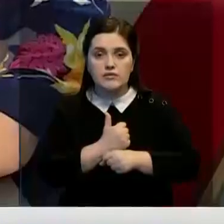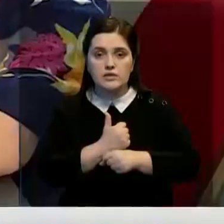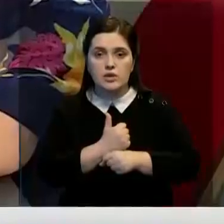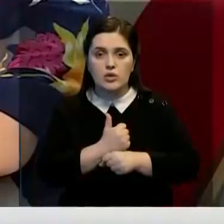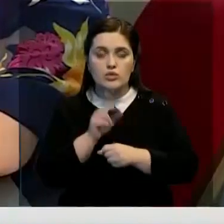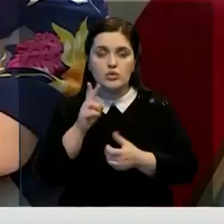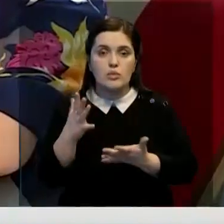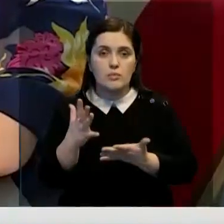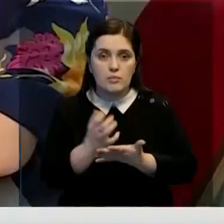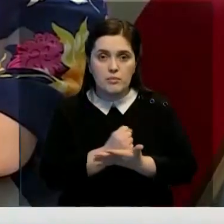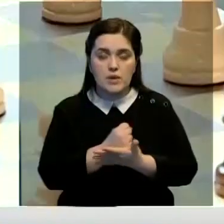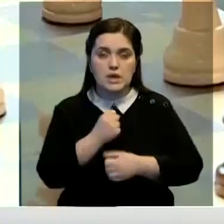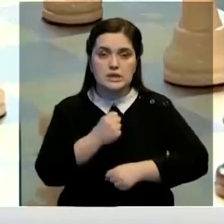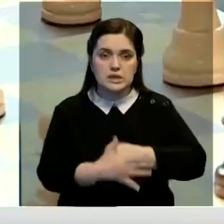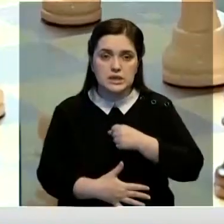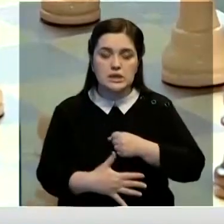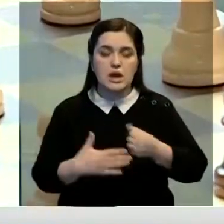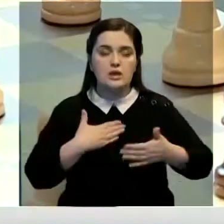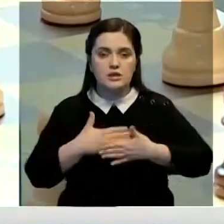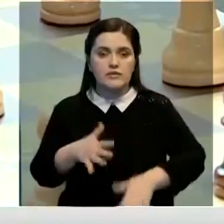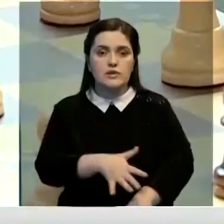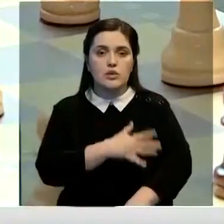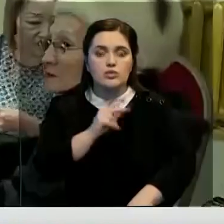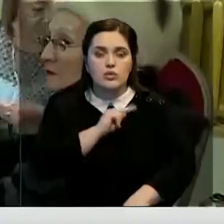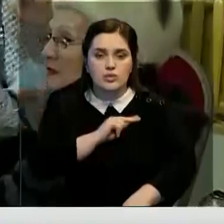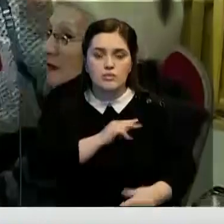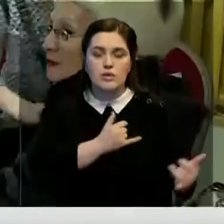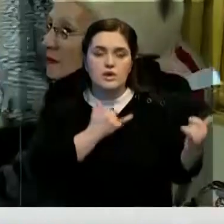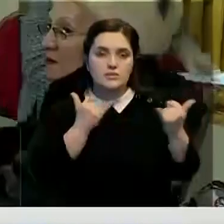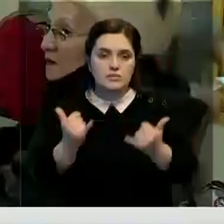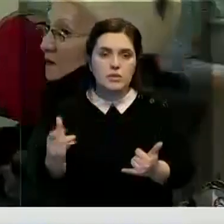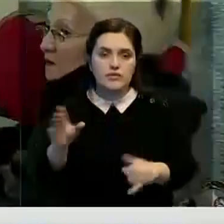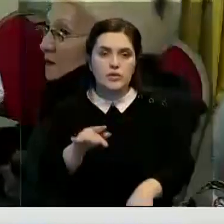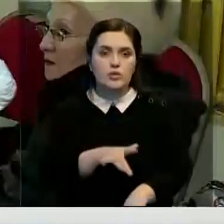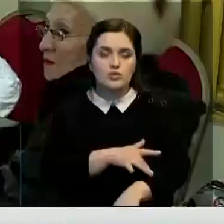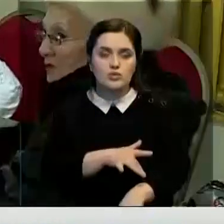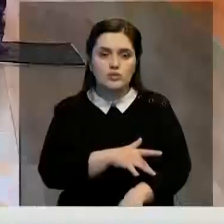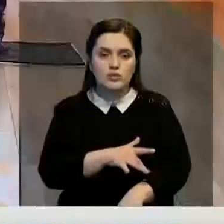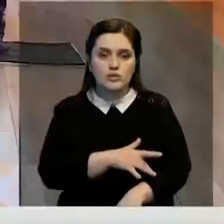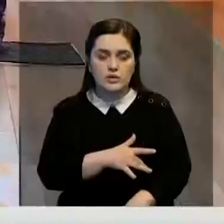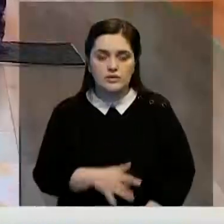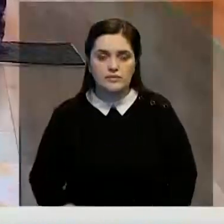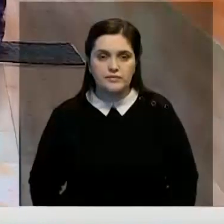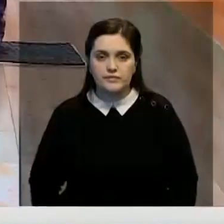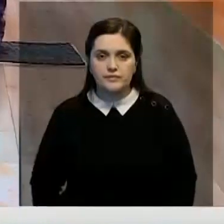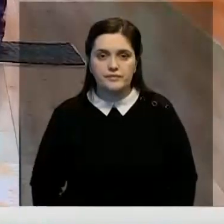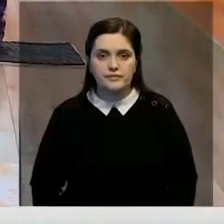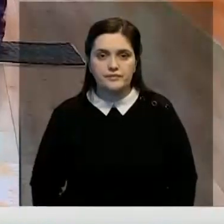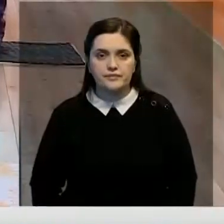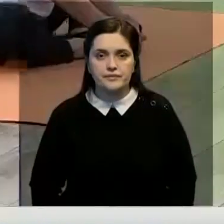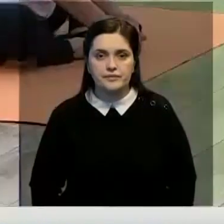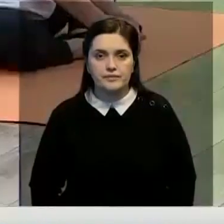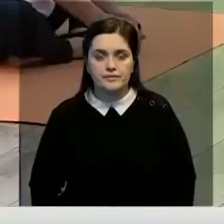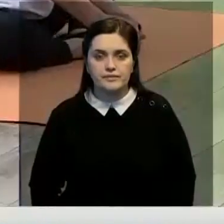стал победителем, Центр активного долголетия будет работать и предоставлять все необходимые услуги в рамках госзаказа.